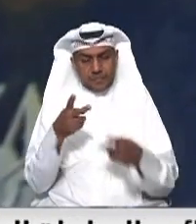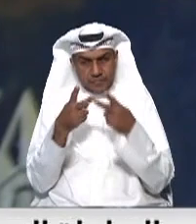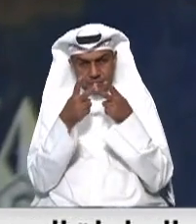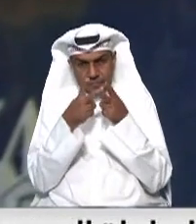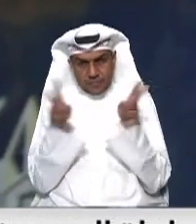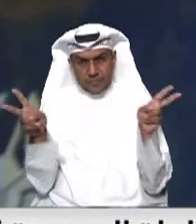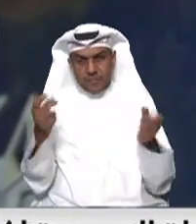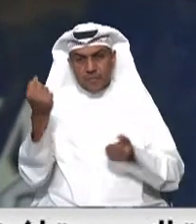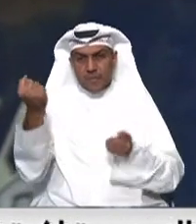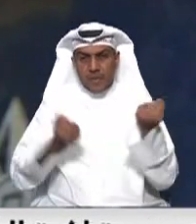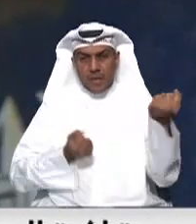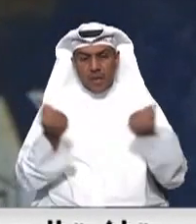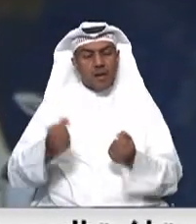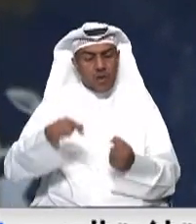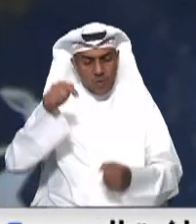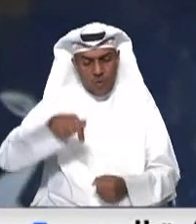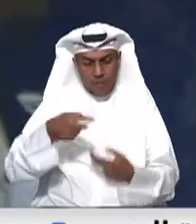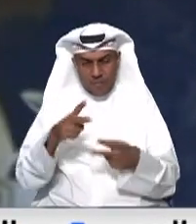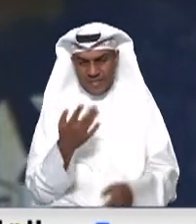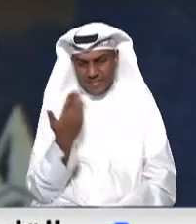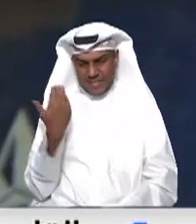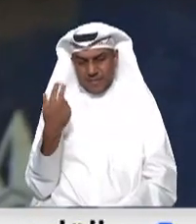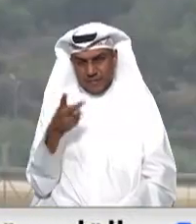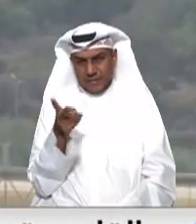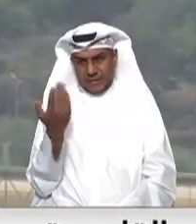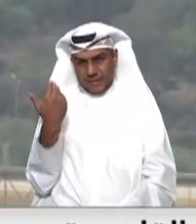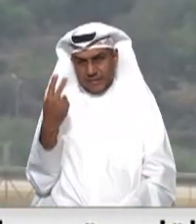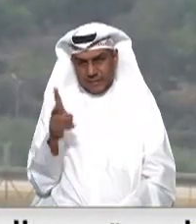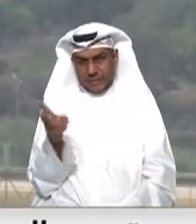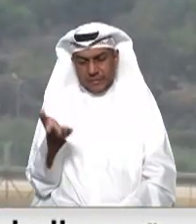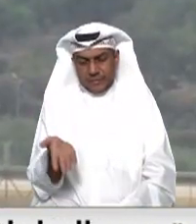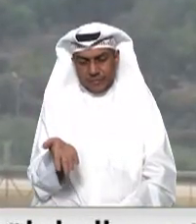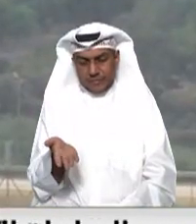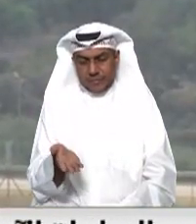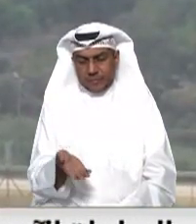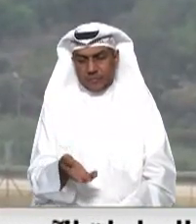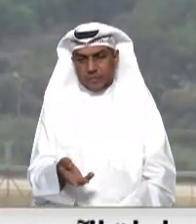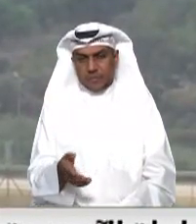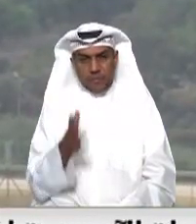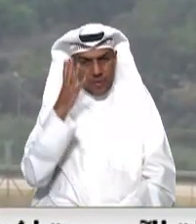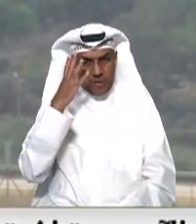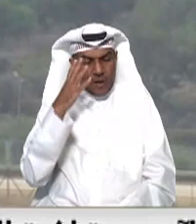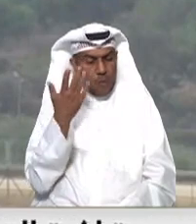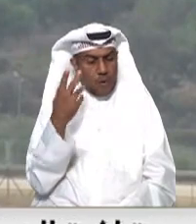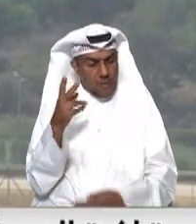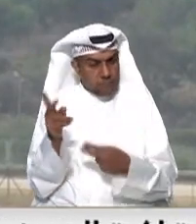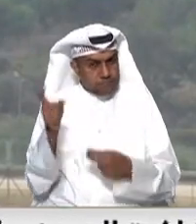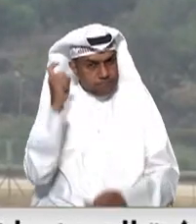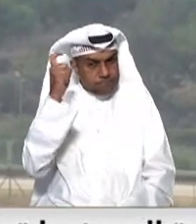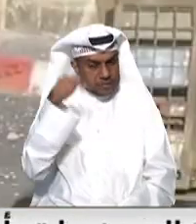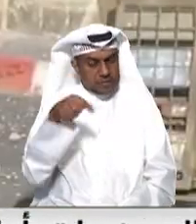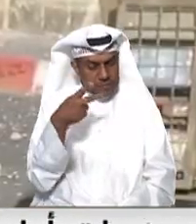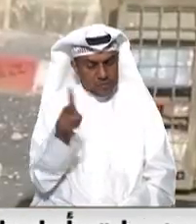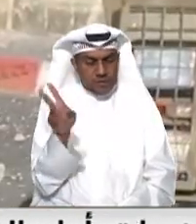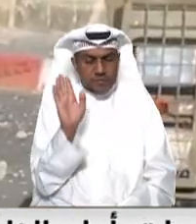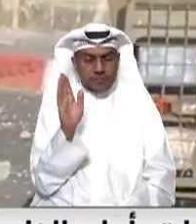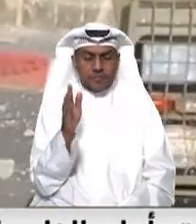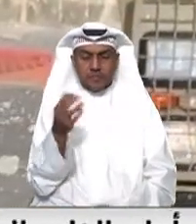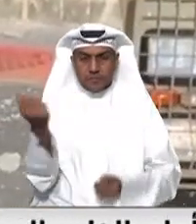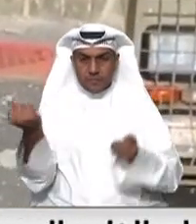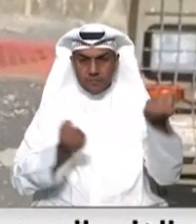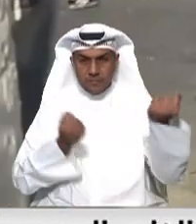بإدخالها اليوم أو قبل قليل بالذات، ويعني هناك توالي لإدخال